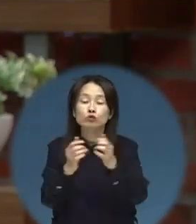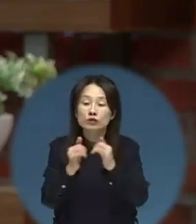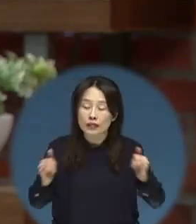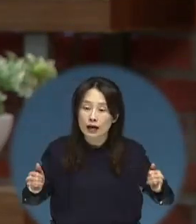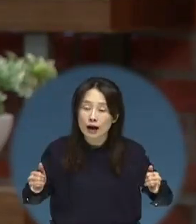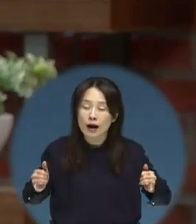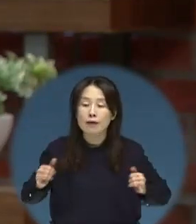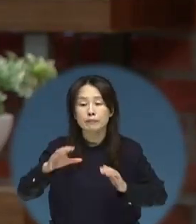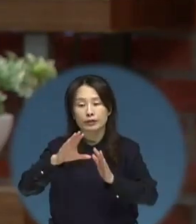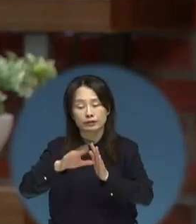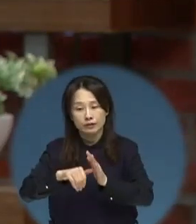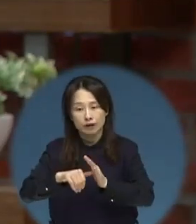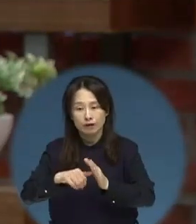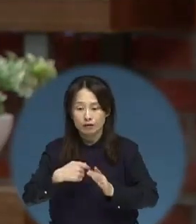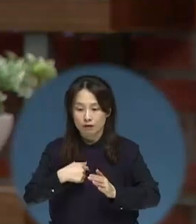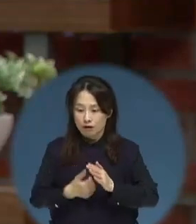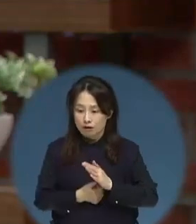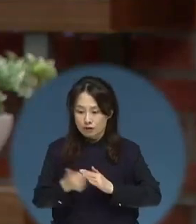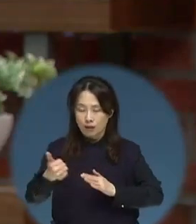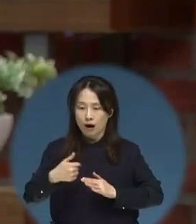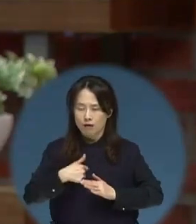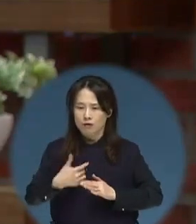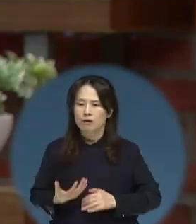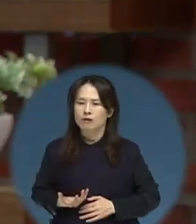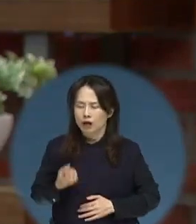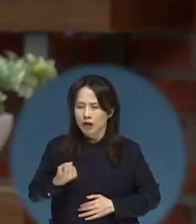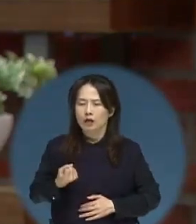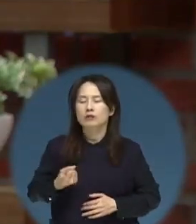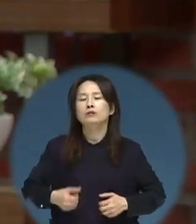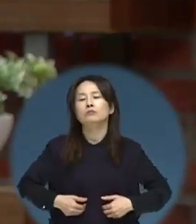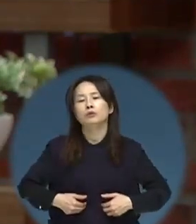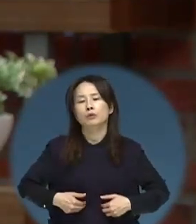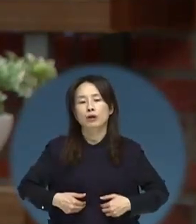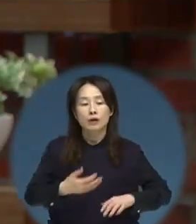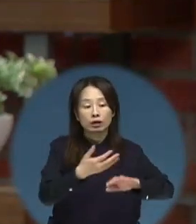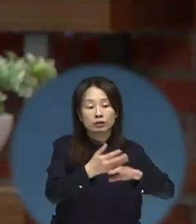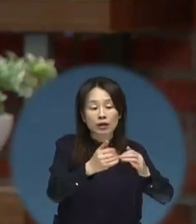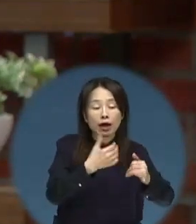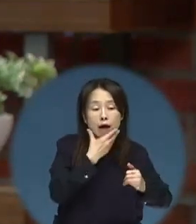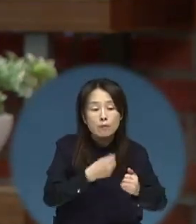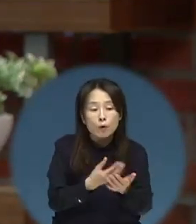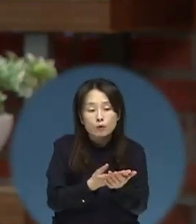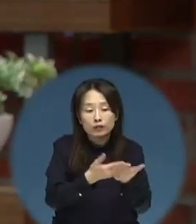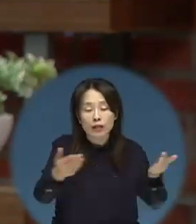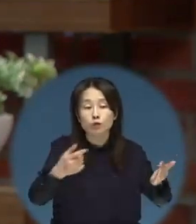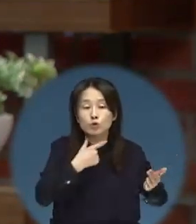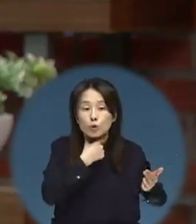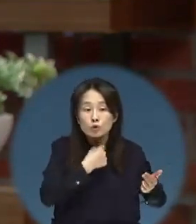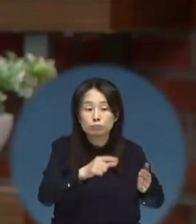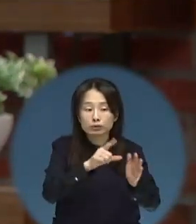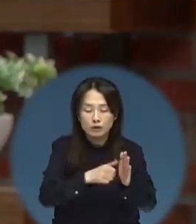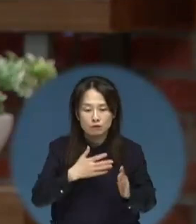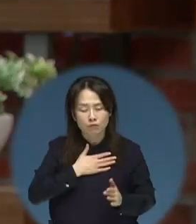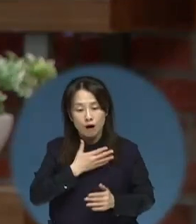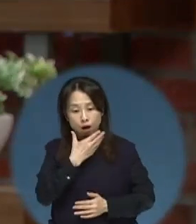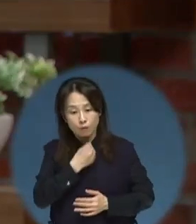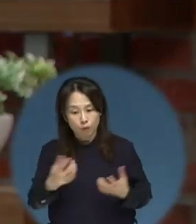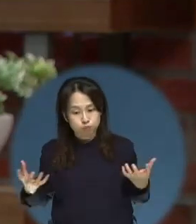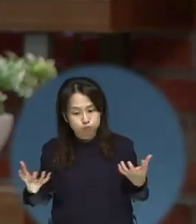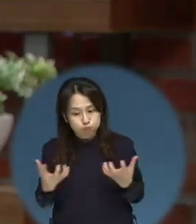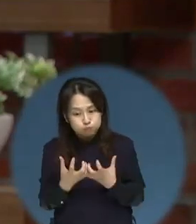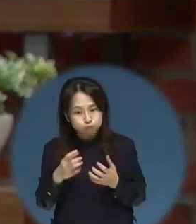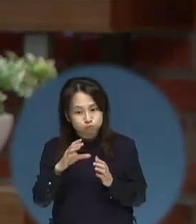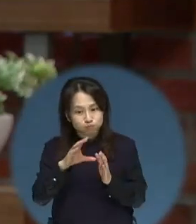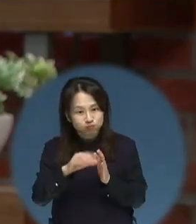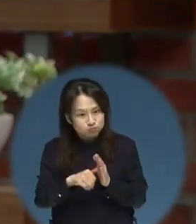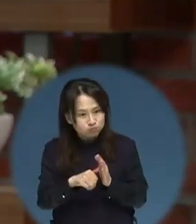사람들이라면 무엇이 가장 많아야 될까요? 희망이 많아야 되죠. 행복을, 남에게 행복을 주려고 하는 사람들이라면 자신 안에 행복이 넘쳐야